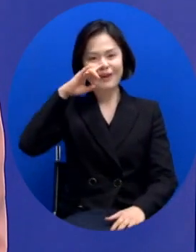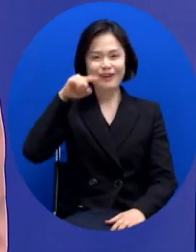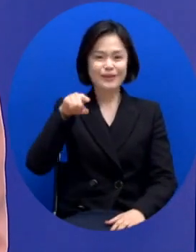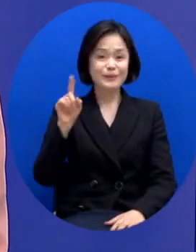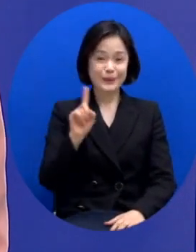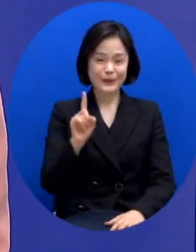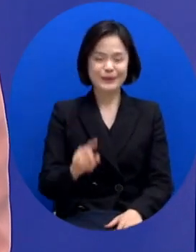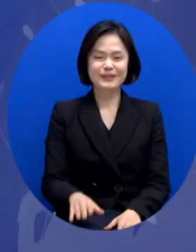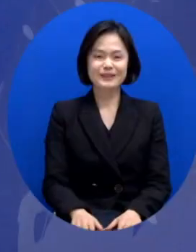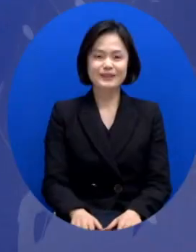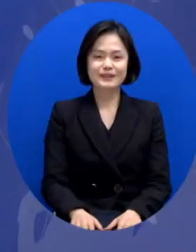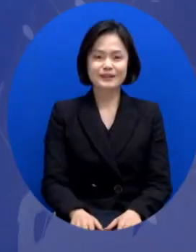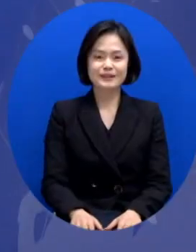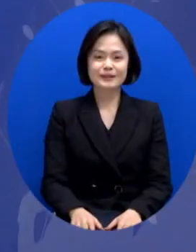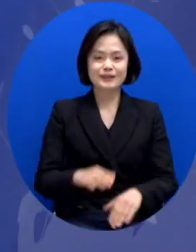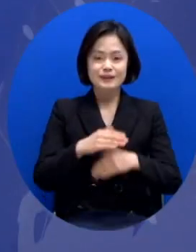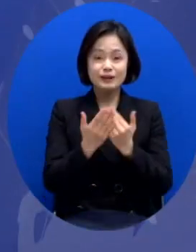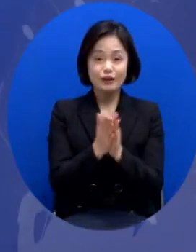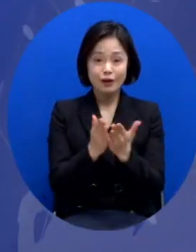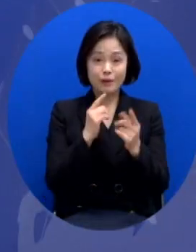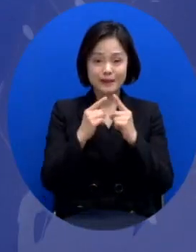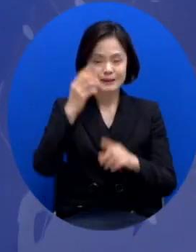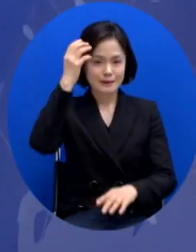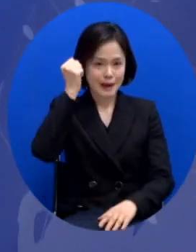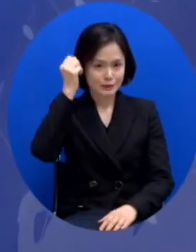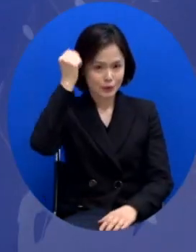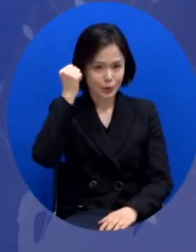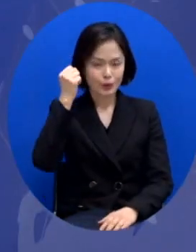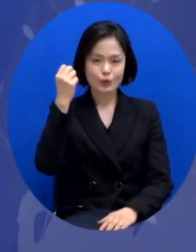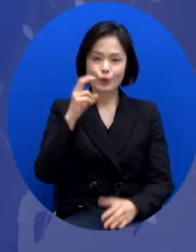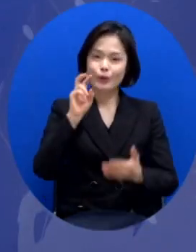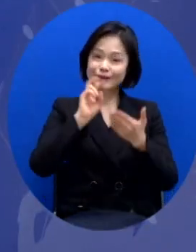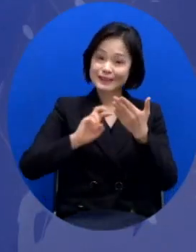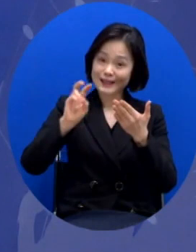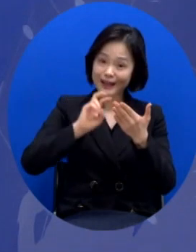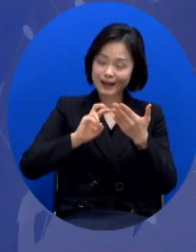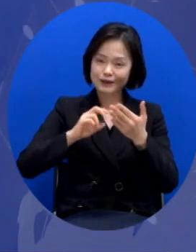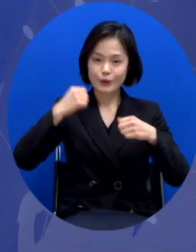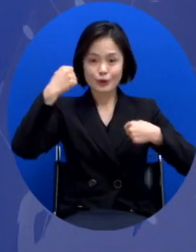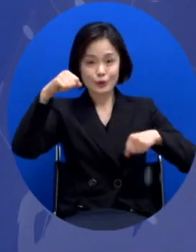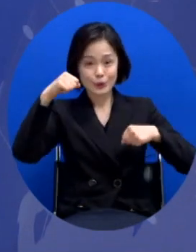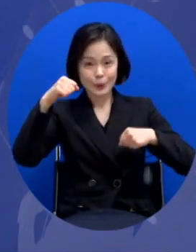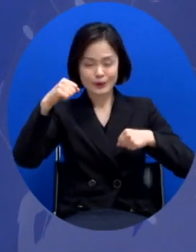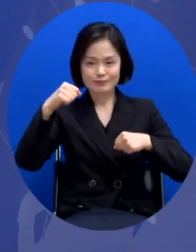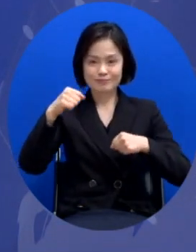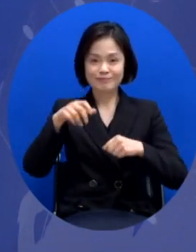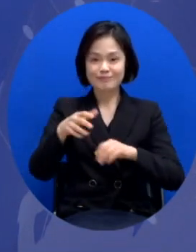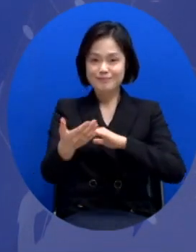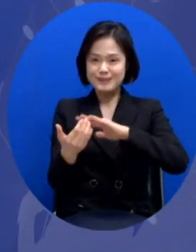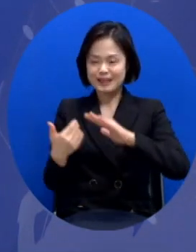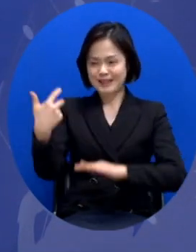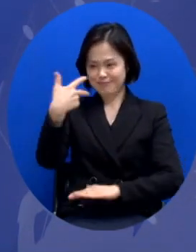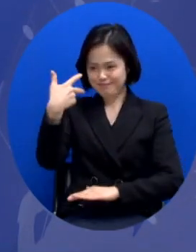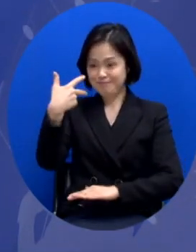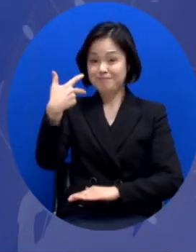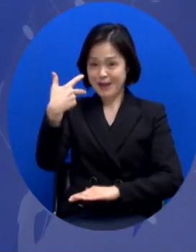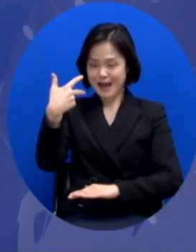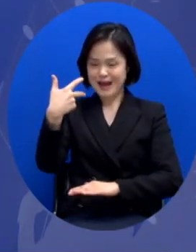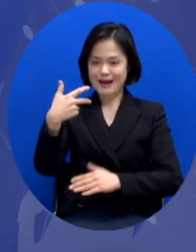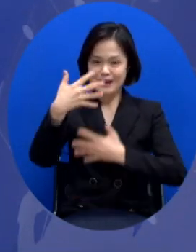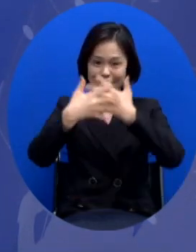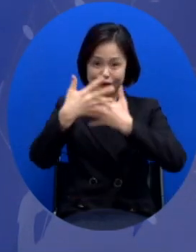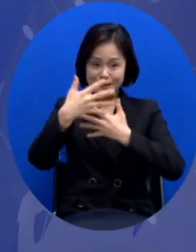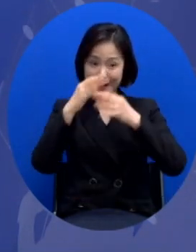되십니까 성경암송 과 찬양 율동 은 영상으로 미리 접수를 받아서 심사 했고요 성경 노사는 신청한 학생들이